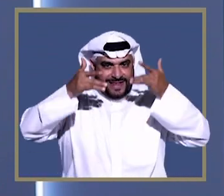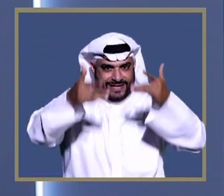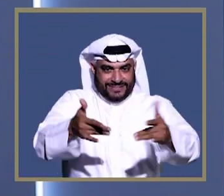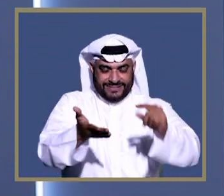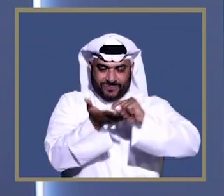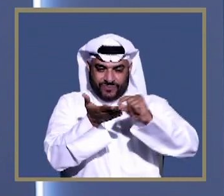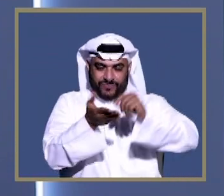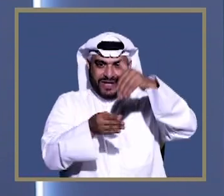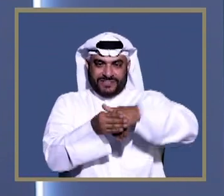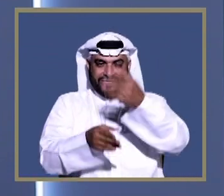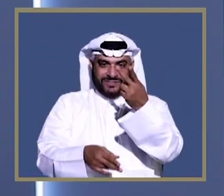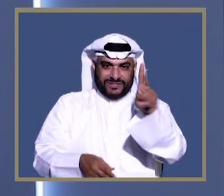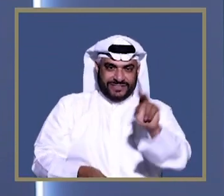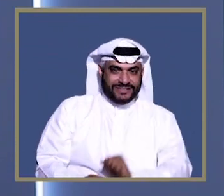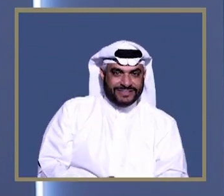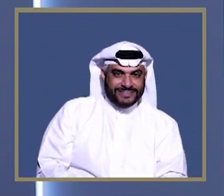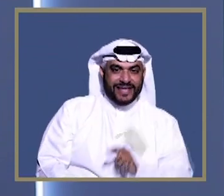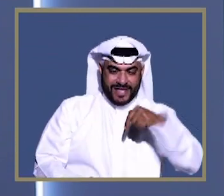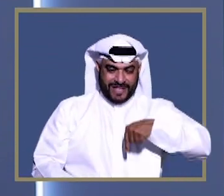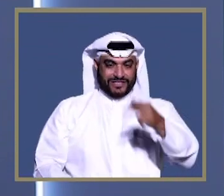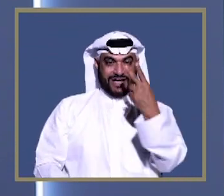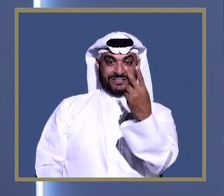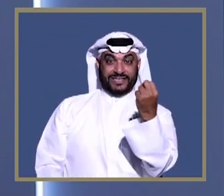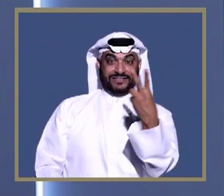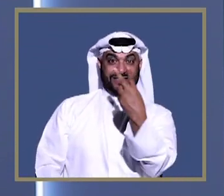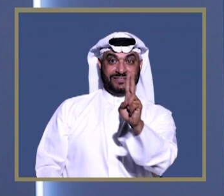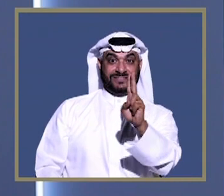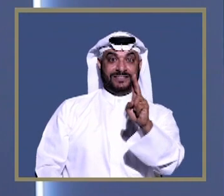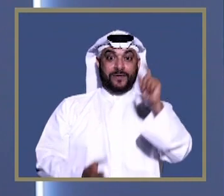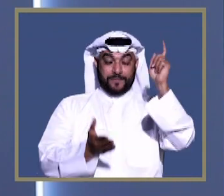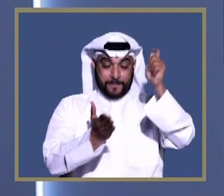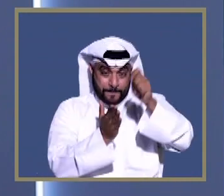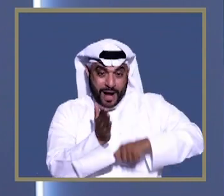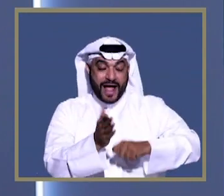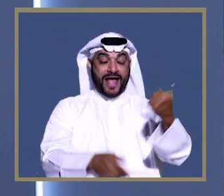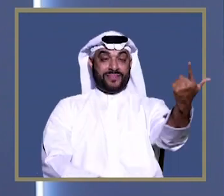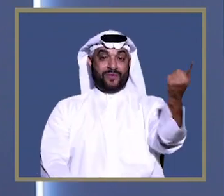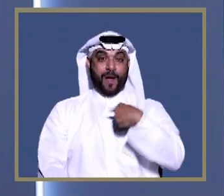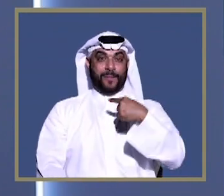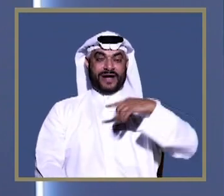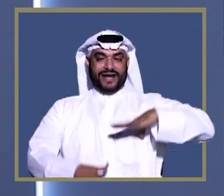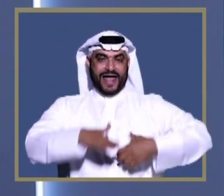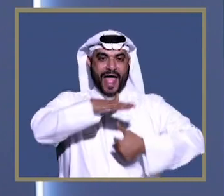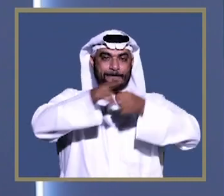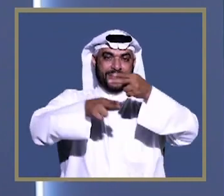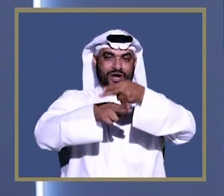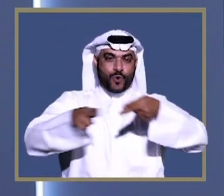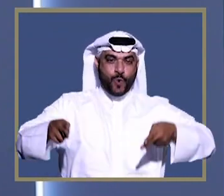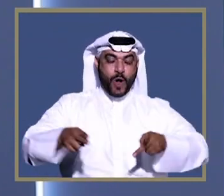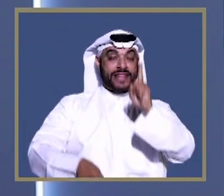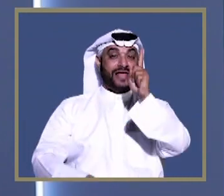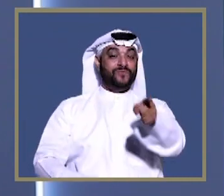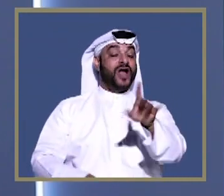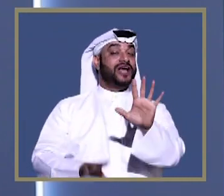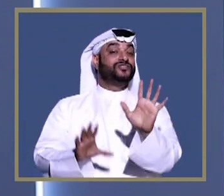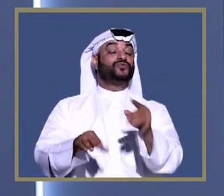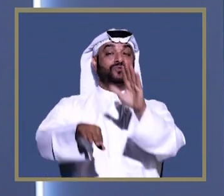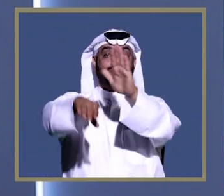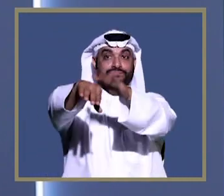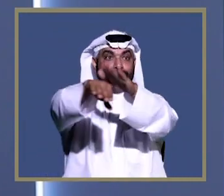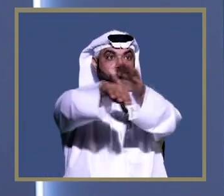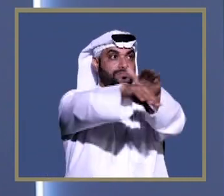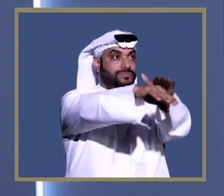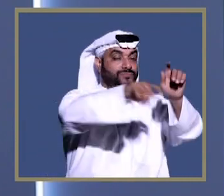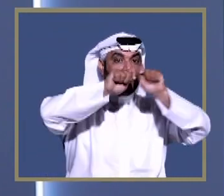الأمة 2022 عن الدائرة الأولى بعد مرسوم الدعوة وخطاب سمو ولي العهد الأمين واللي كانت